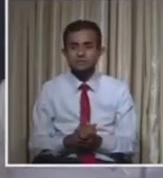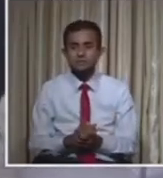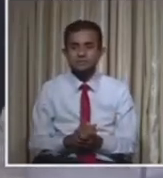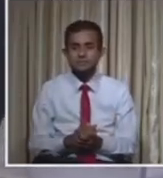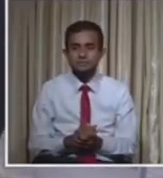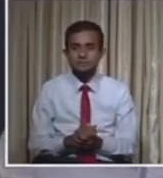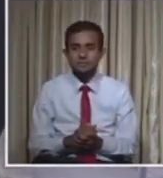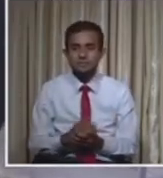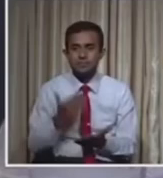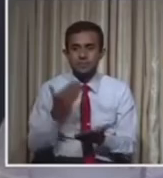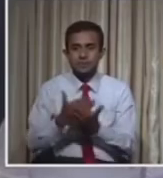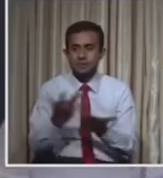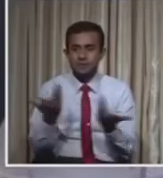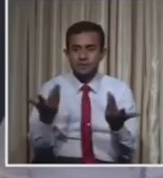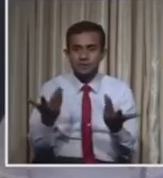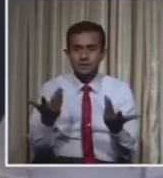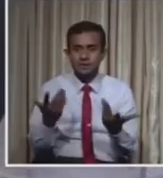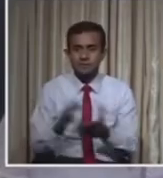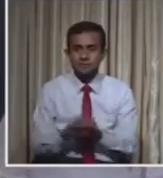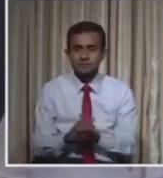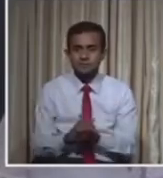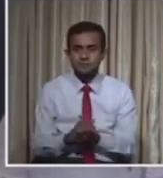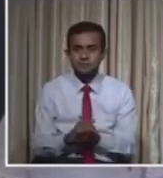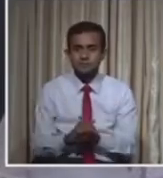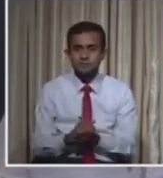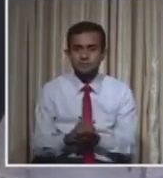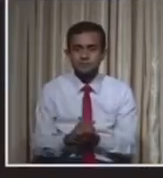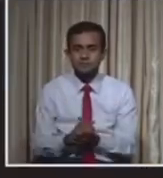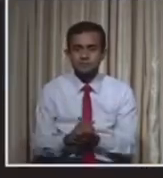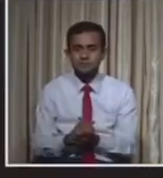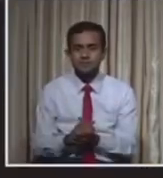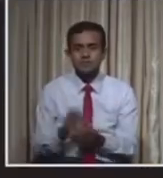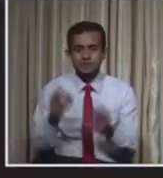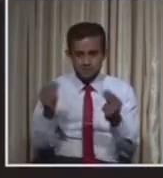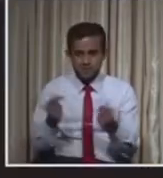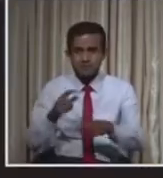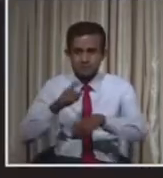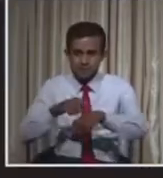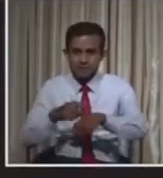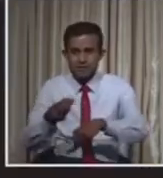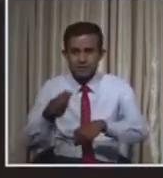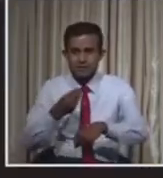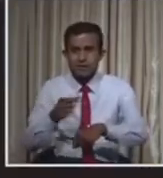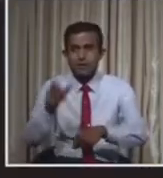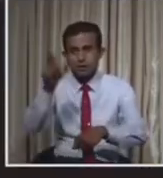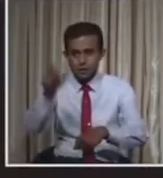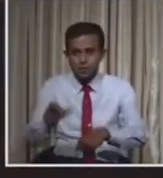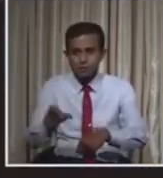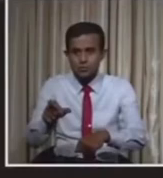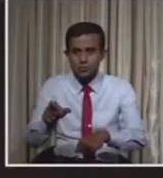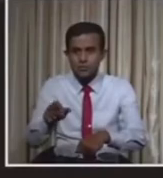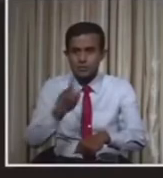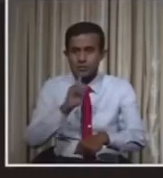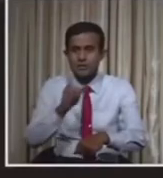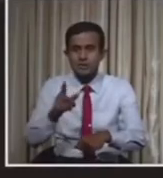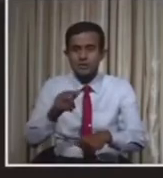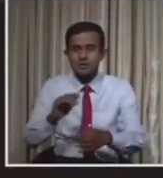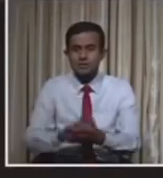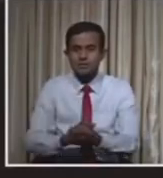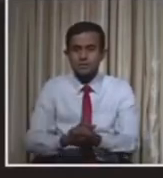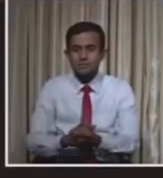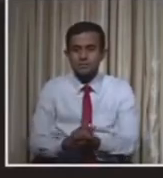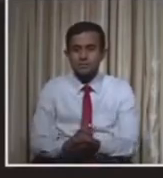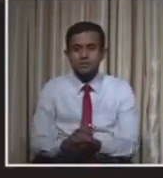මම ඩිස්ටර්බ් කරේ නෑ ඔබතුමාට මම බොහොම ඔබතුමා මට ඉක්මනට වෙලාව දෙන්නවා මම මේ ඔබතුමා පැත්තෙන් කතා කරන්නේ මේ සරත් පොන්සේක මැතිතුමා